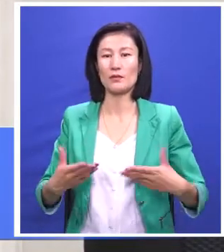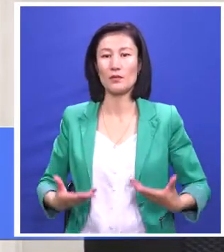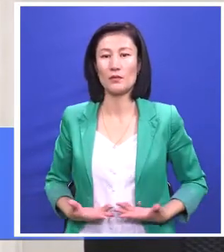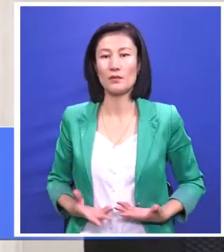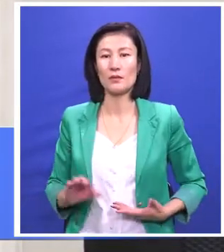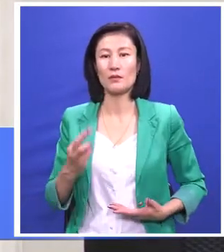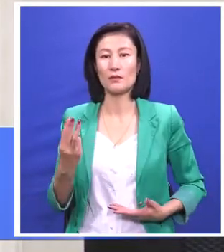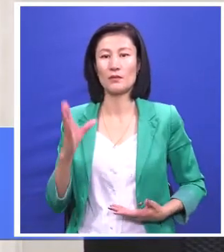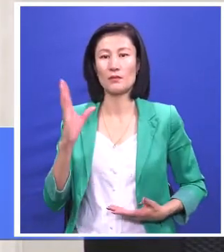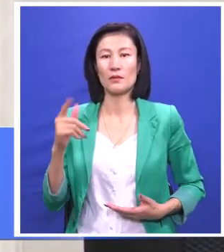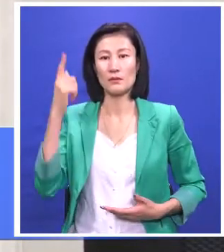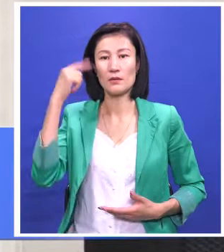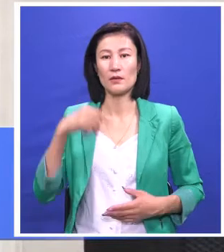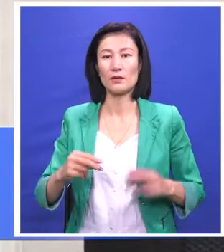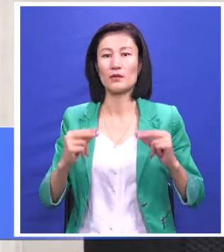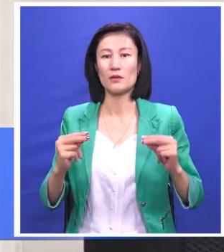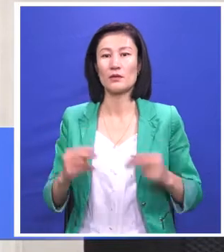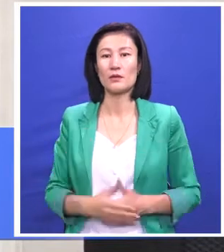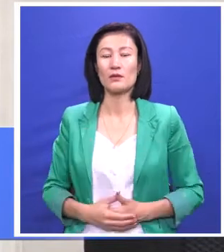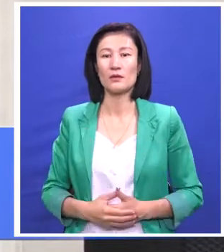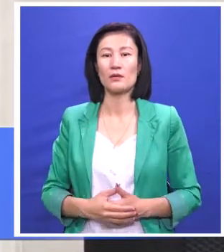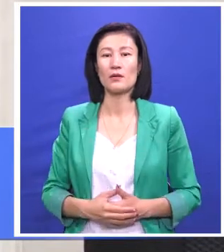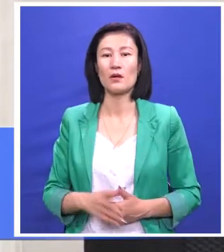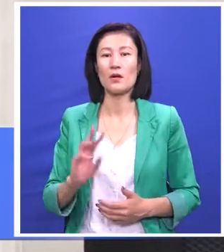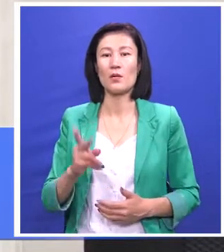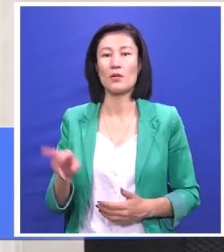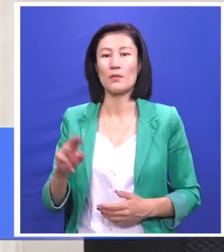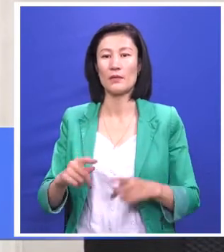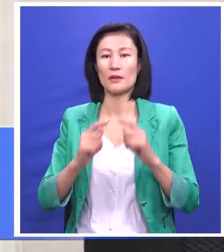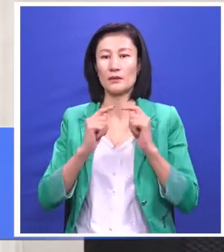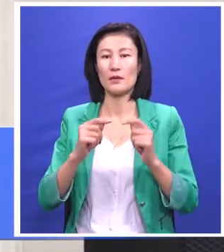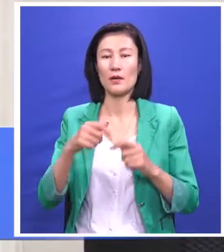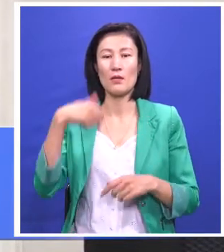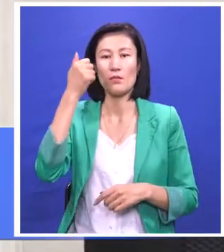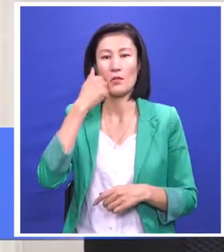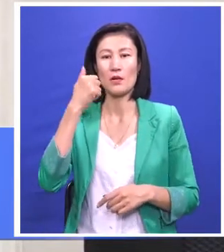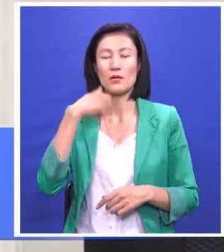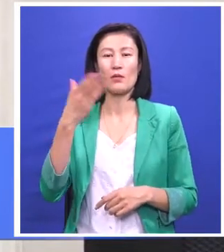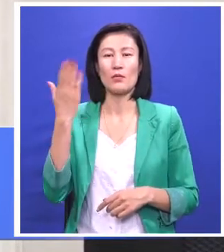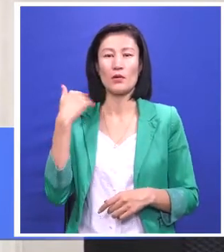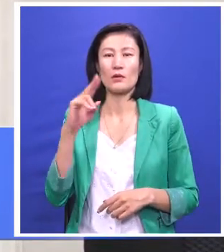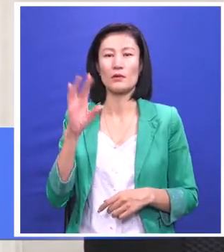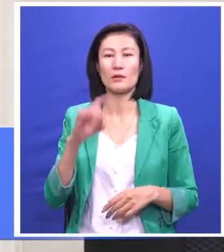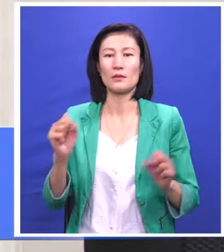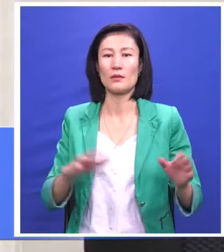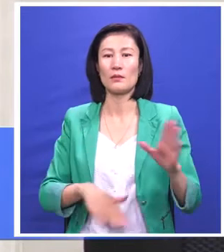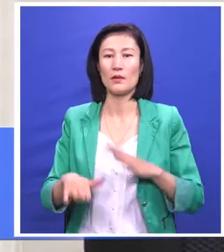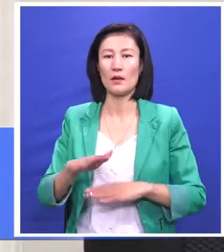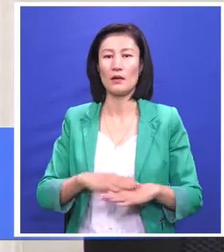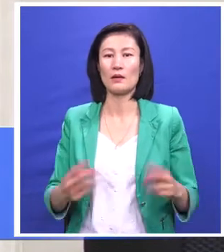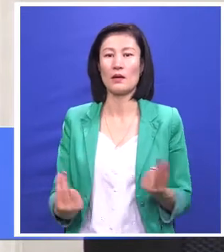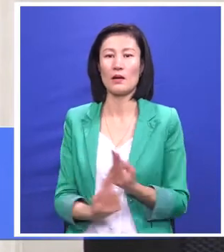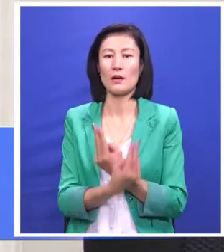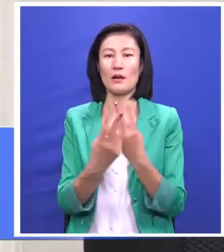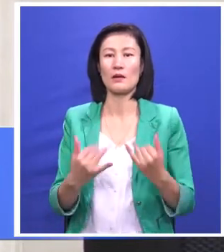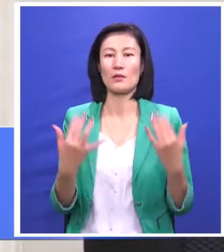ескерткіш қоя білген азамат деді. Рас, Капица сыйлығын алу, Москва мойындау, кеңес. Қазір ғой бәріміз Астананы айтамыз.